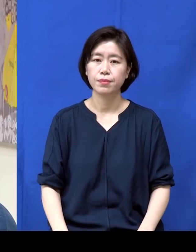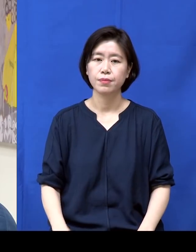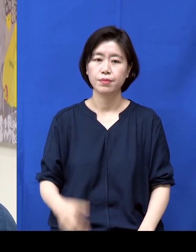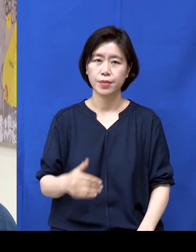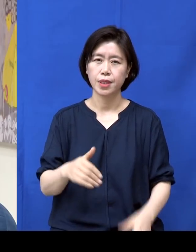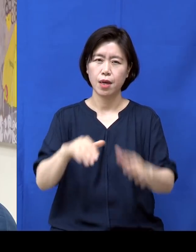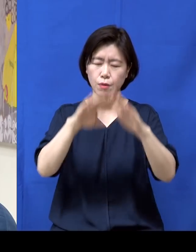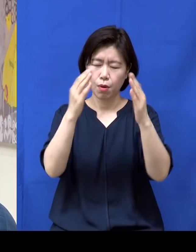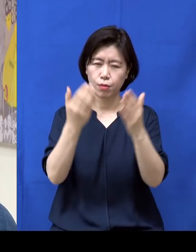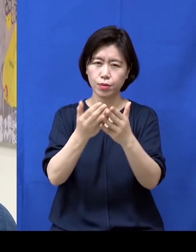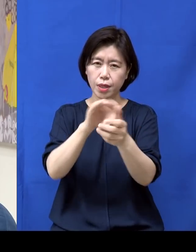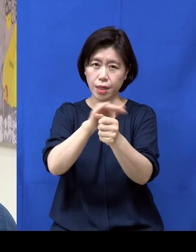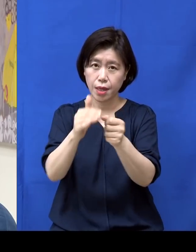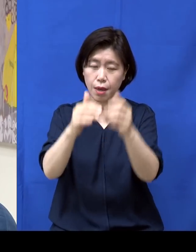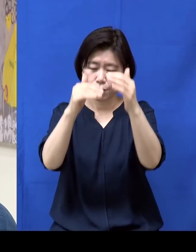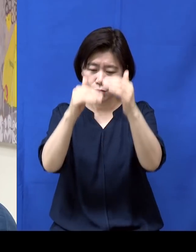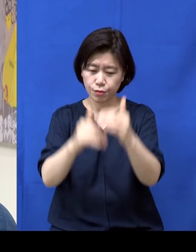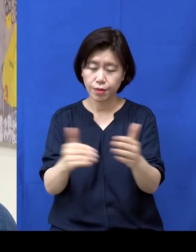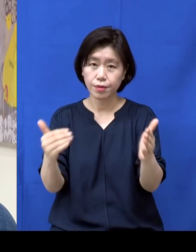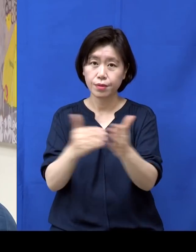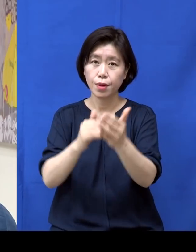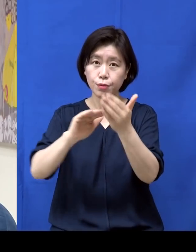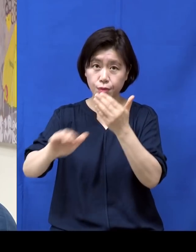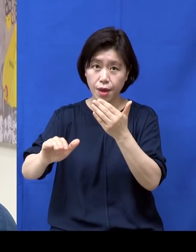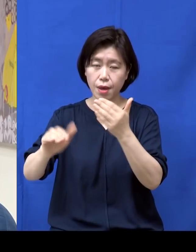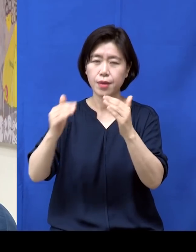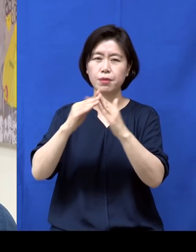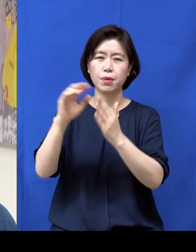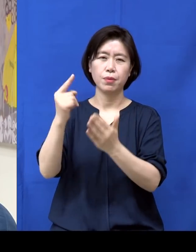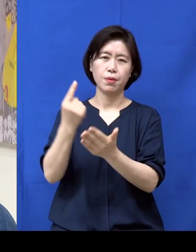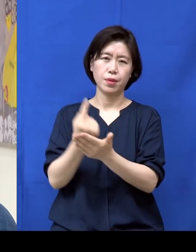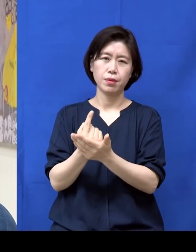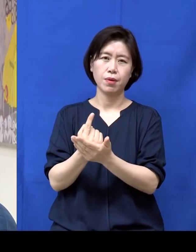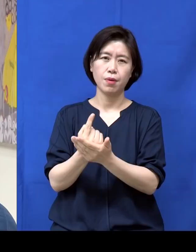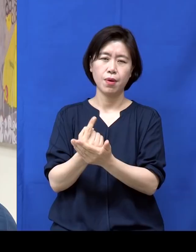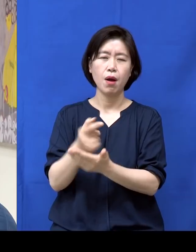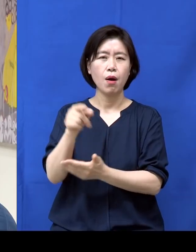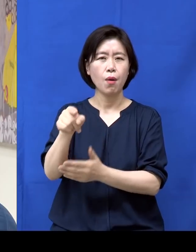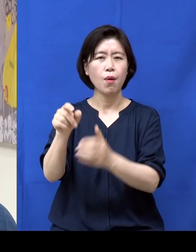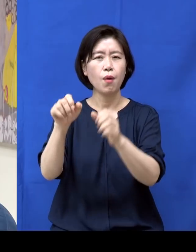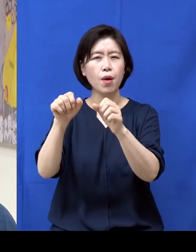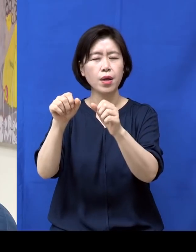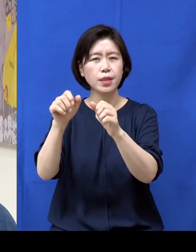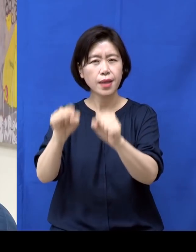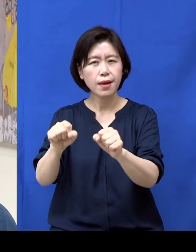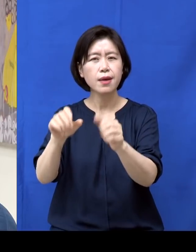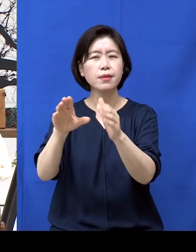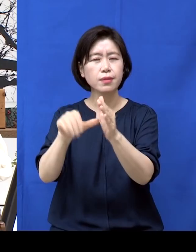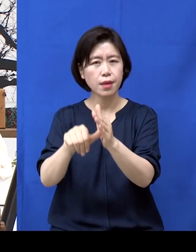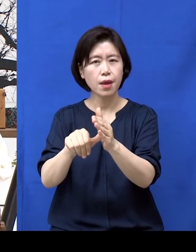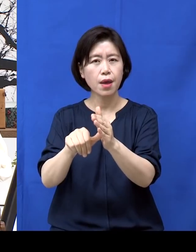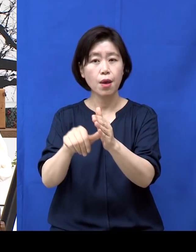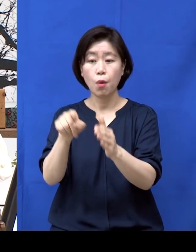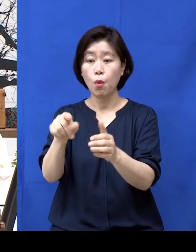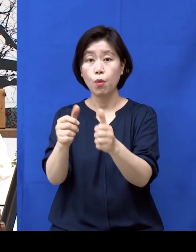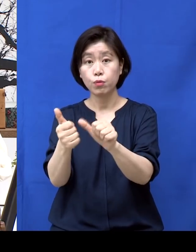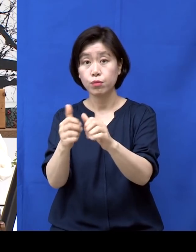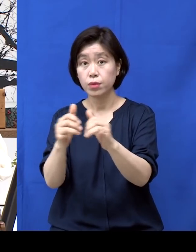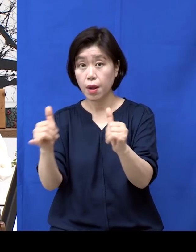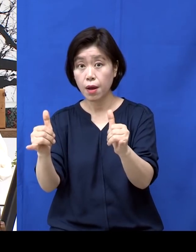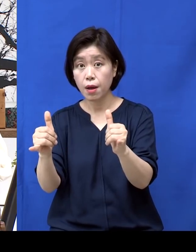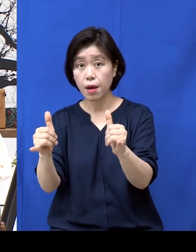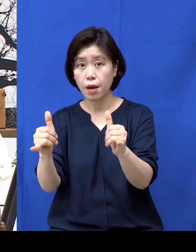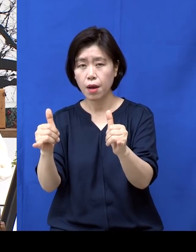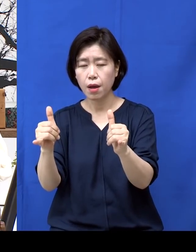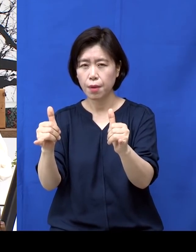고인의 삶을 살아있을 때의 삶을 이렇게 생각해 보면서 예. 기도하는 마음으로 글도 쓰고 정리를 하는 일들을